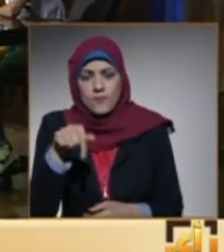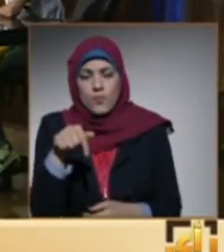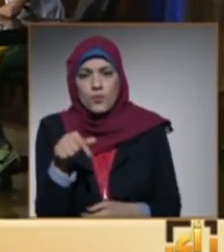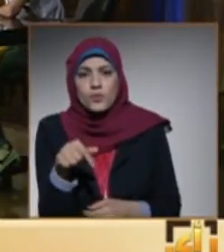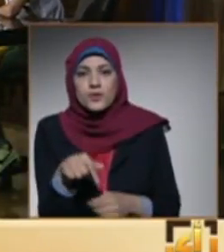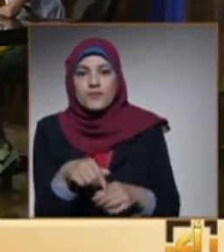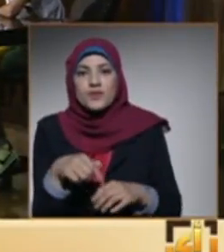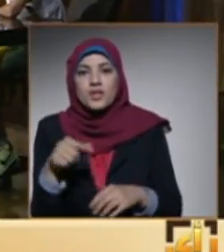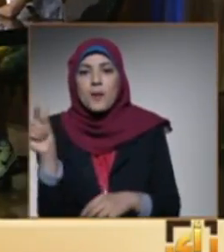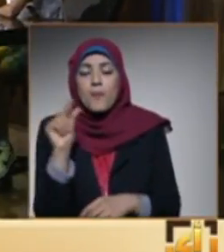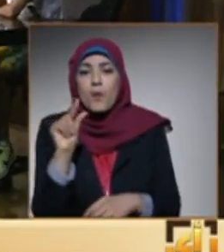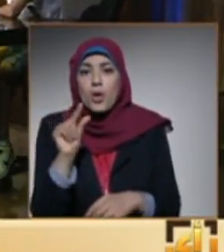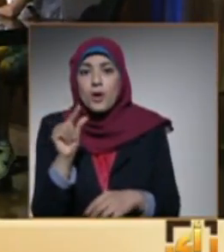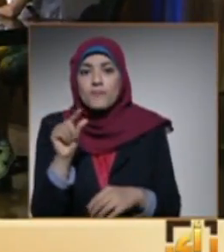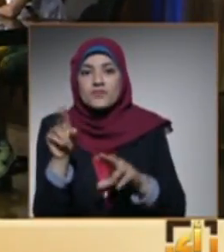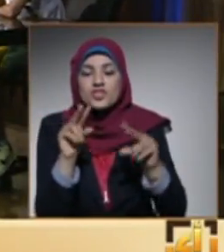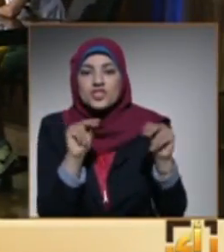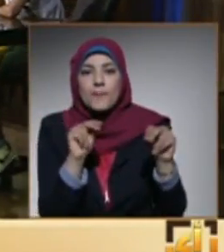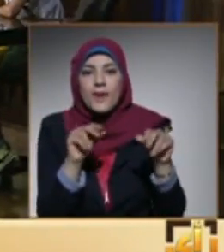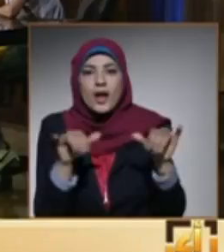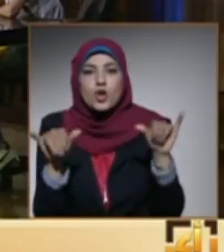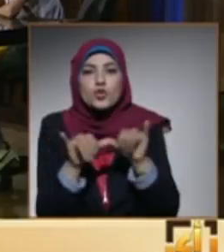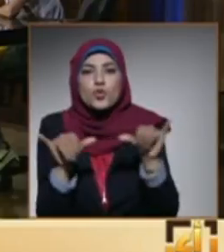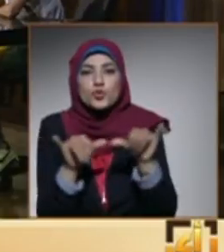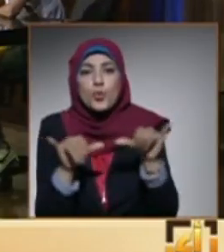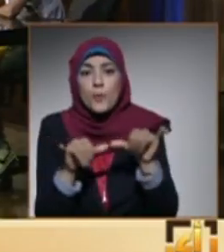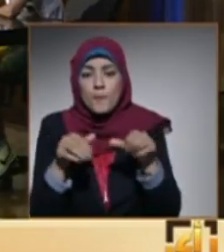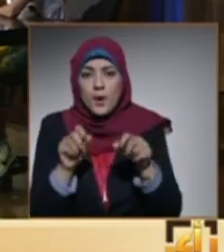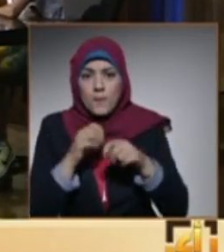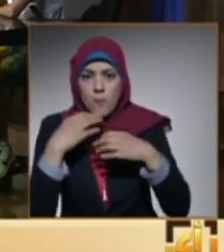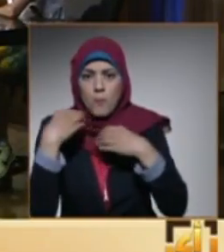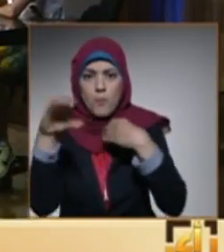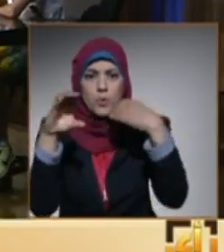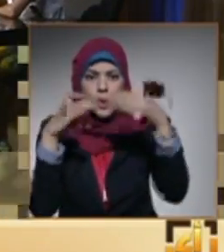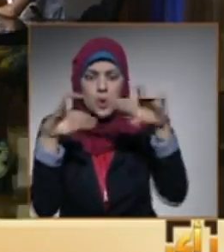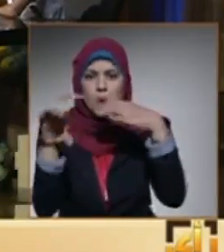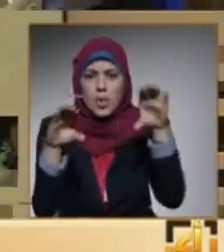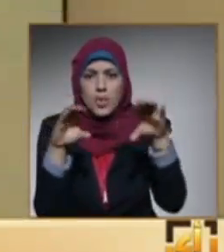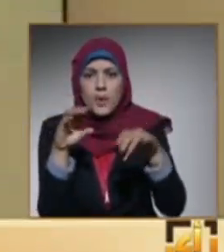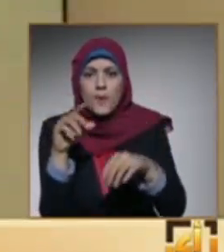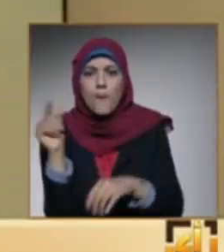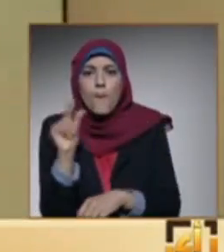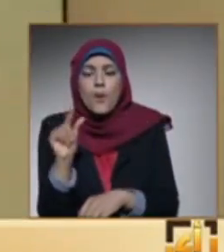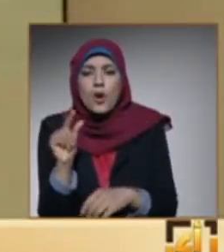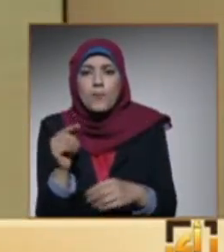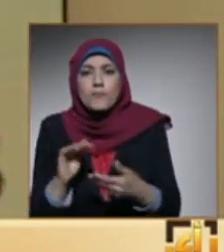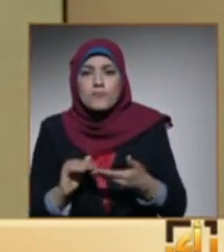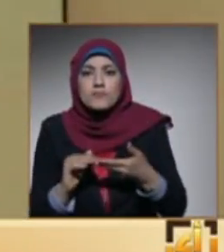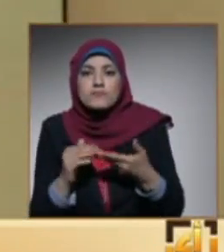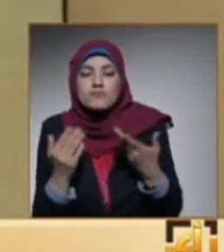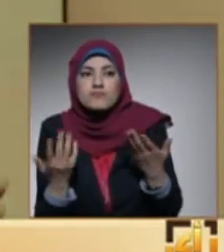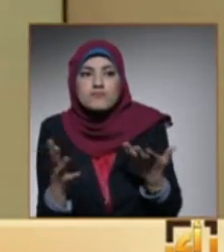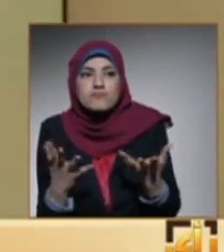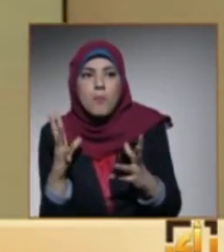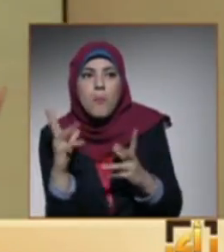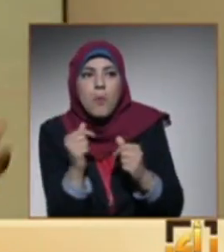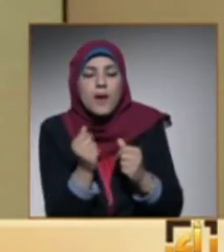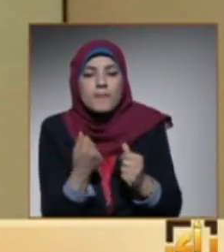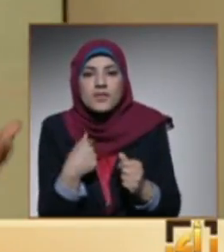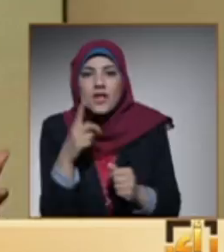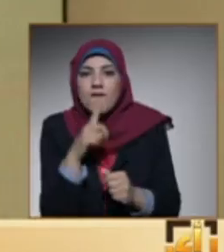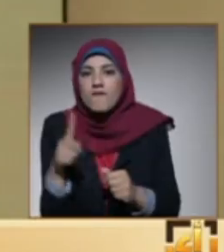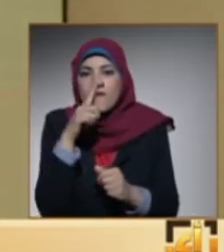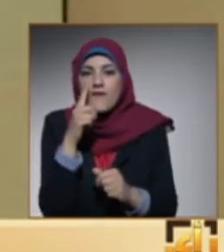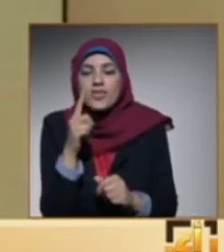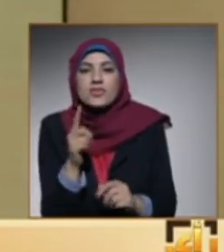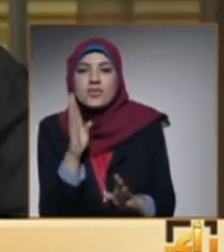قنوات اليوتيوب بتعرض بعض البرامج يمكن، أو بعض الأشياء تضم مجموعة من الأعمال الفنية الموسيقية